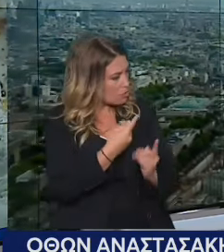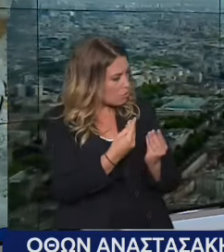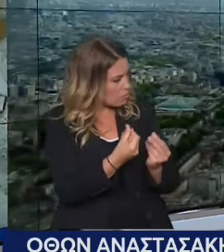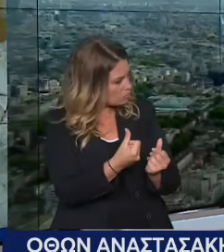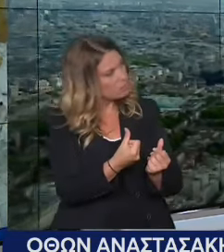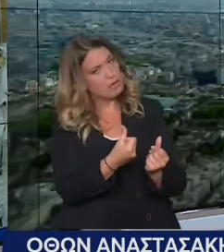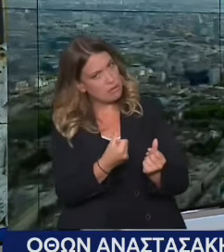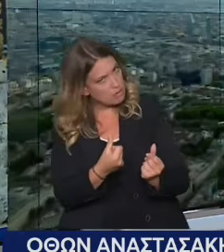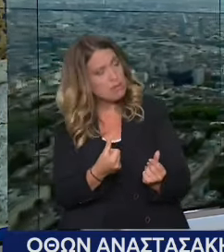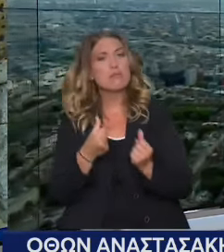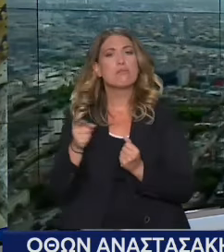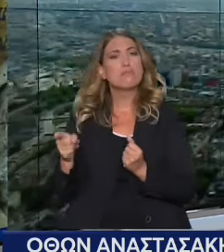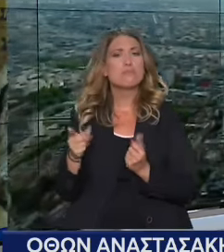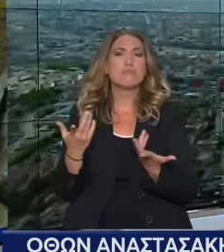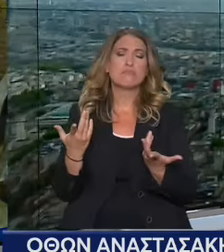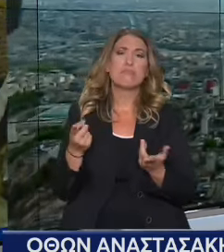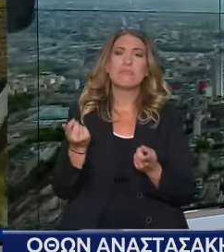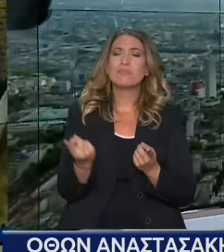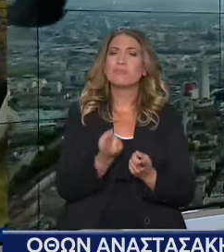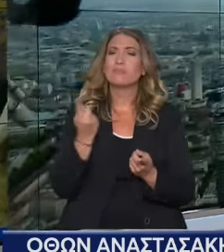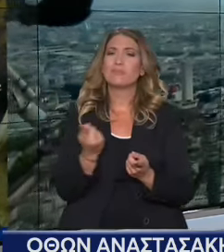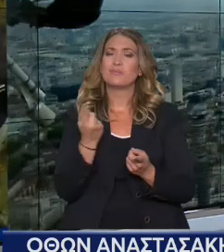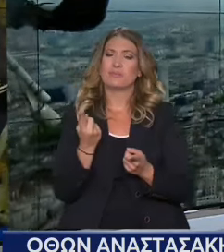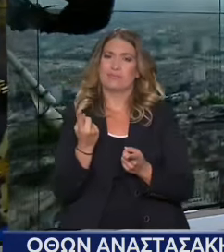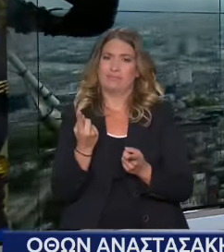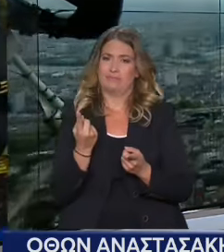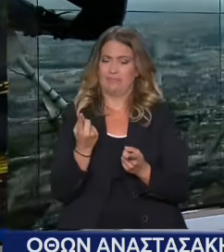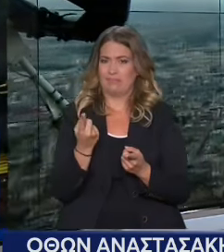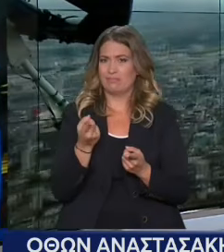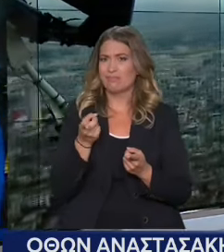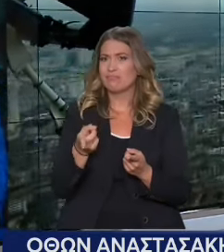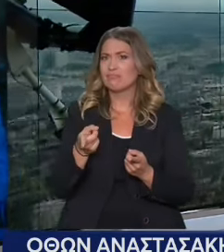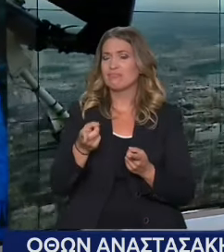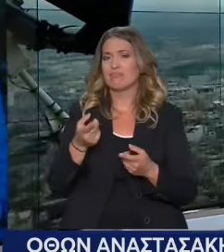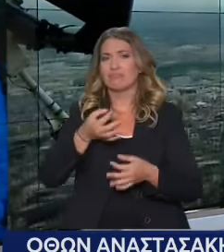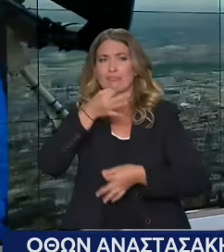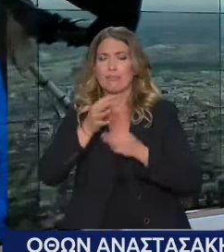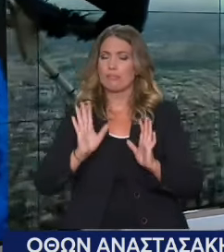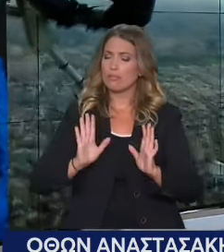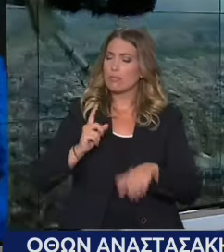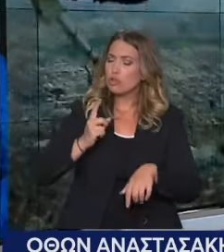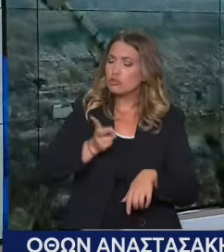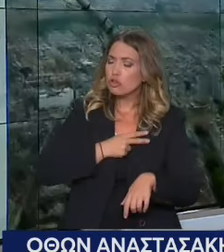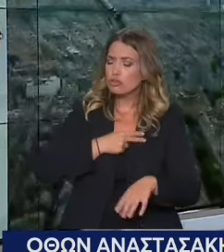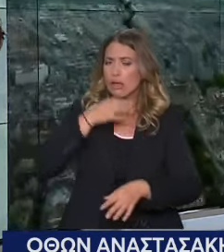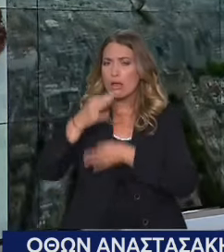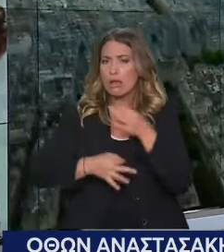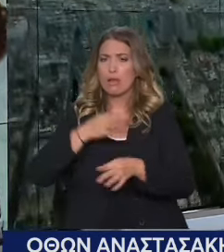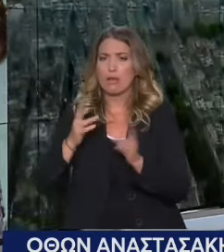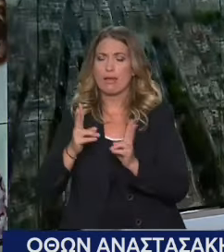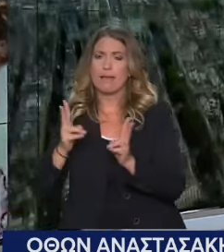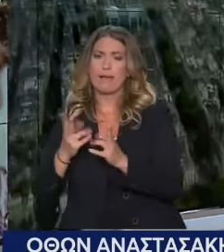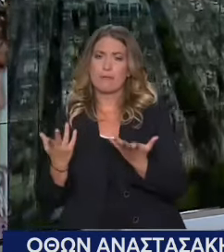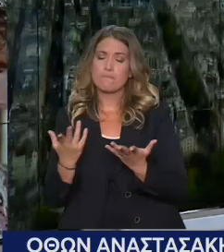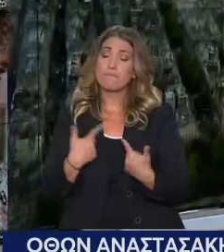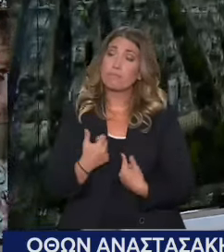τη γνώμη του σε διάφορα θέματα. Γιατί μέχρι τώρα ξέρουμε ότι μιλούσε και διάφορα για το περιβάλλον, τα οργανικά τρόφιμα κτλ.